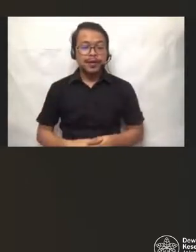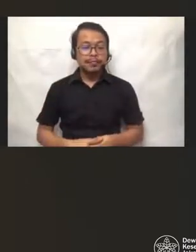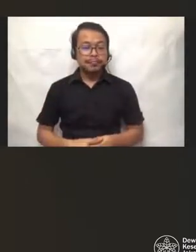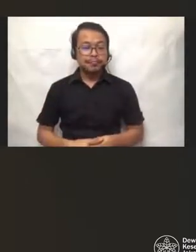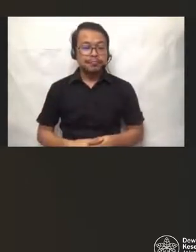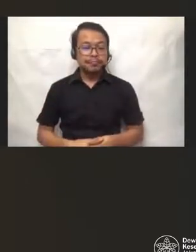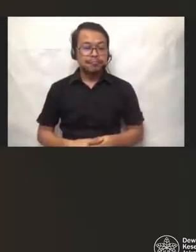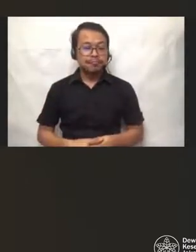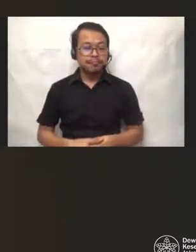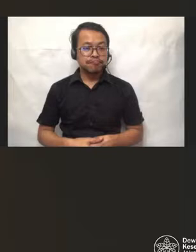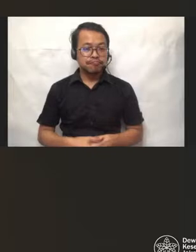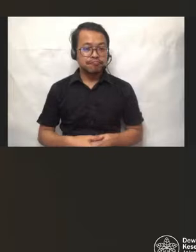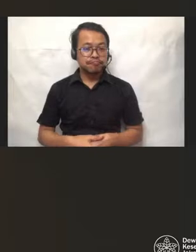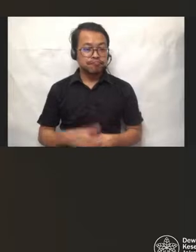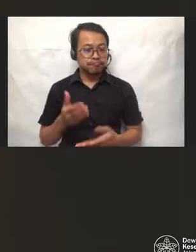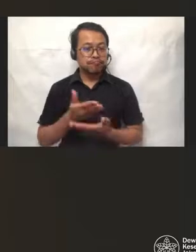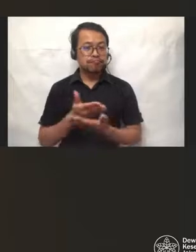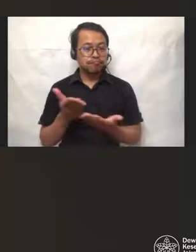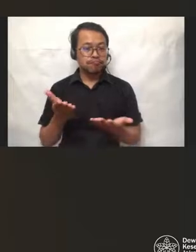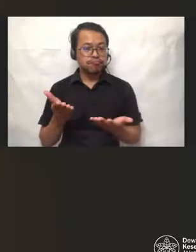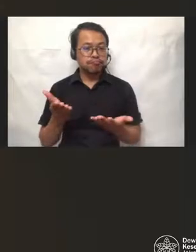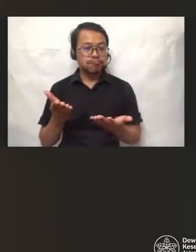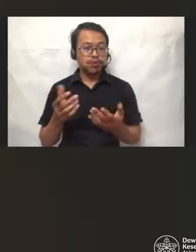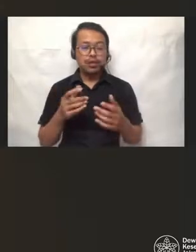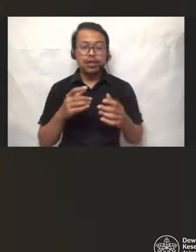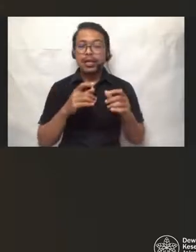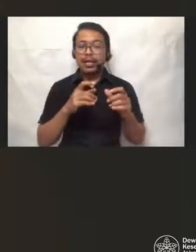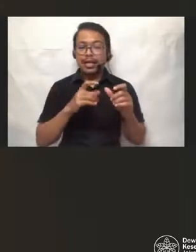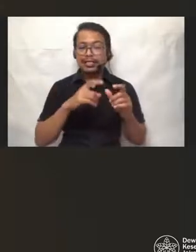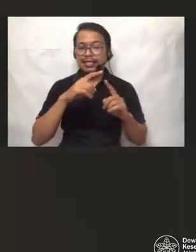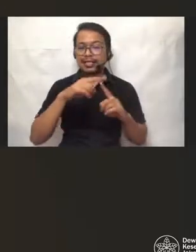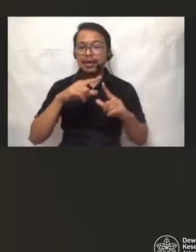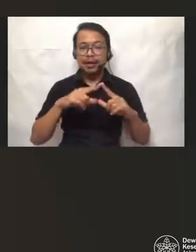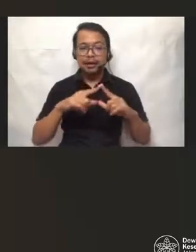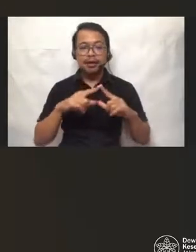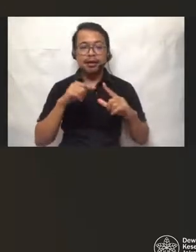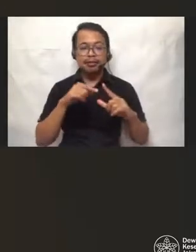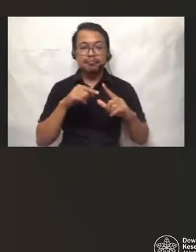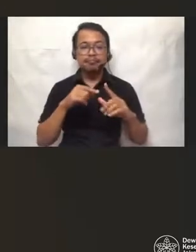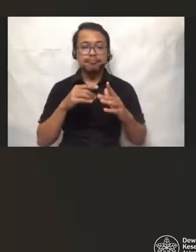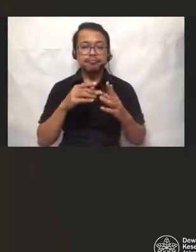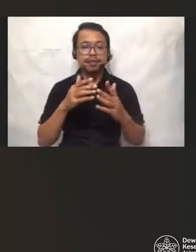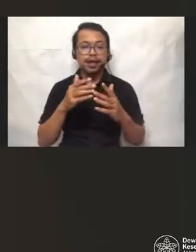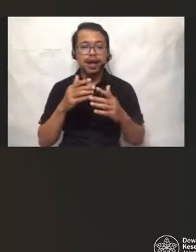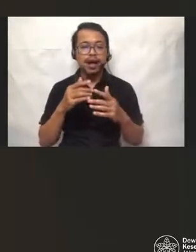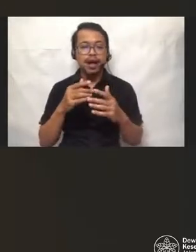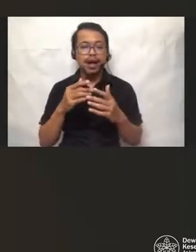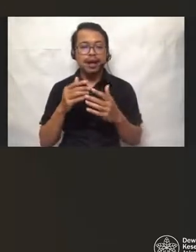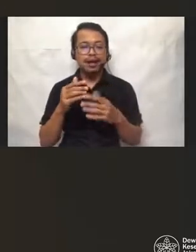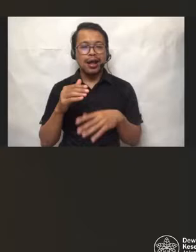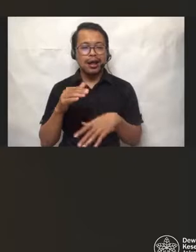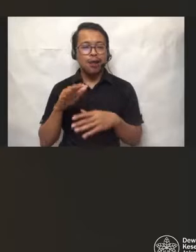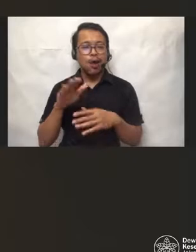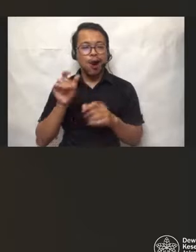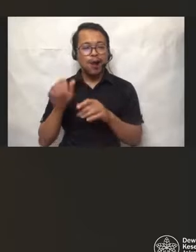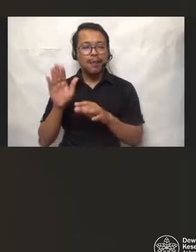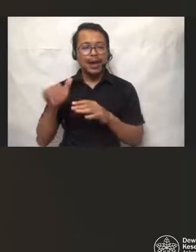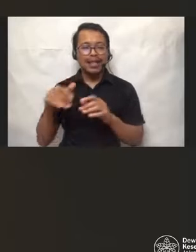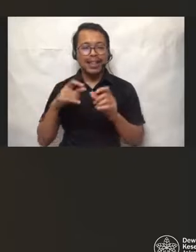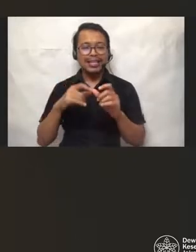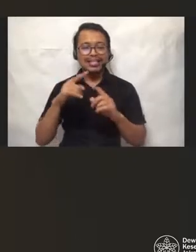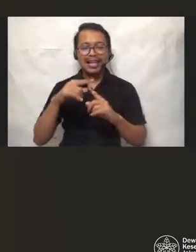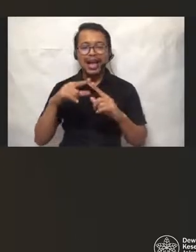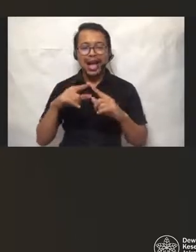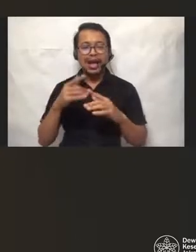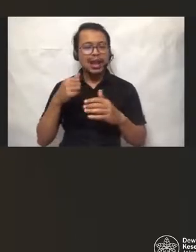Saudara-saudara tercinta, Sutan Takdir Ali Syahbana, yang lebih akrab dikenal sebagai STA,